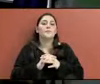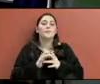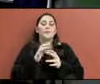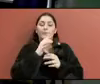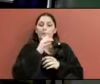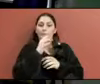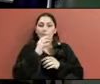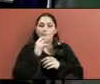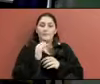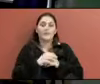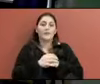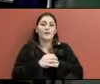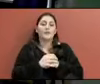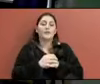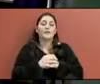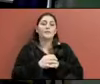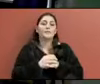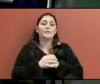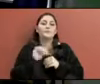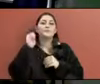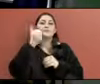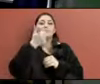Abdüllatif Çelik, sayın müdürüme